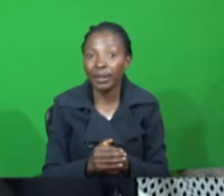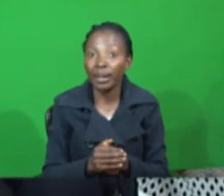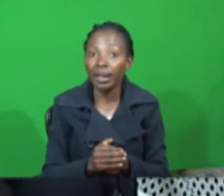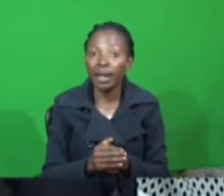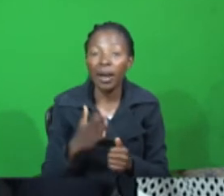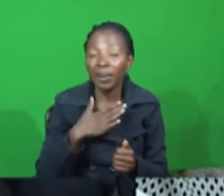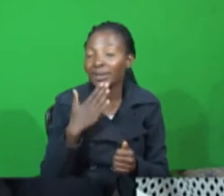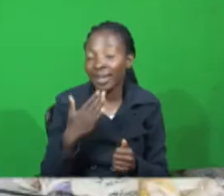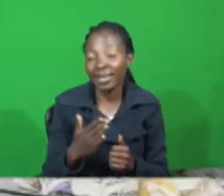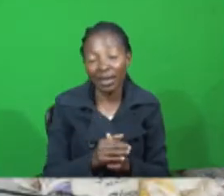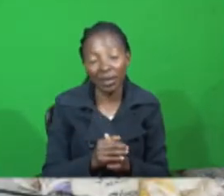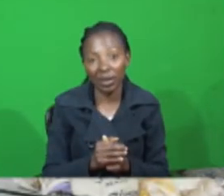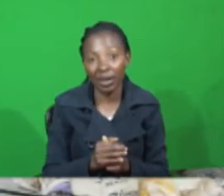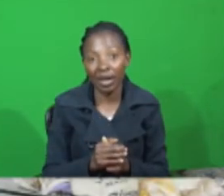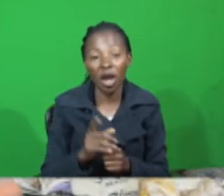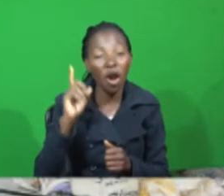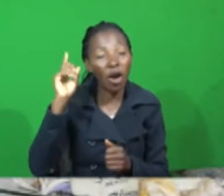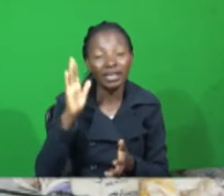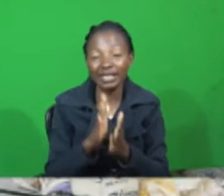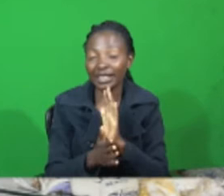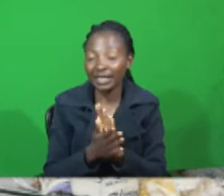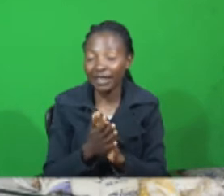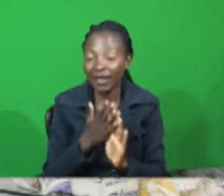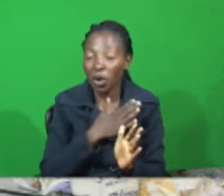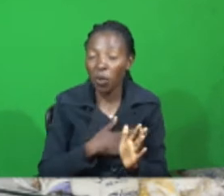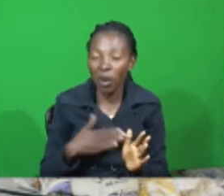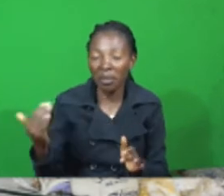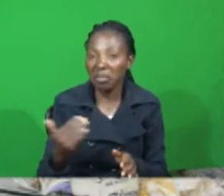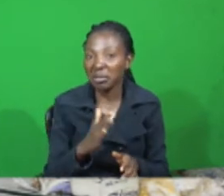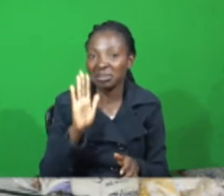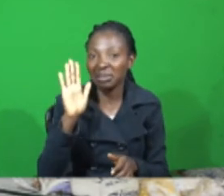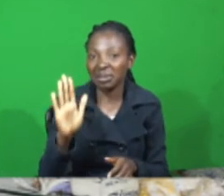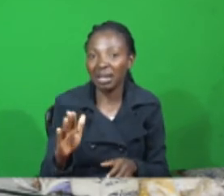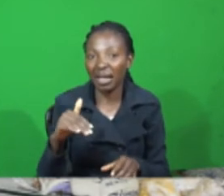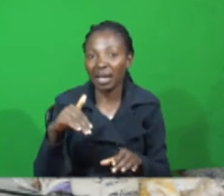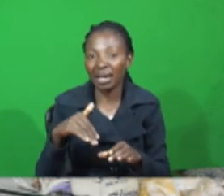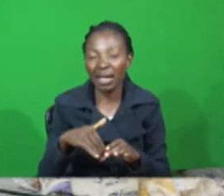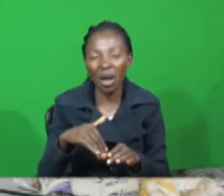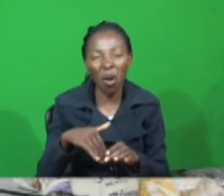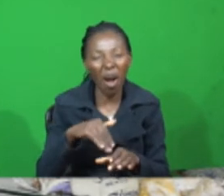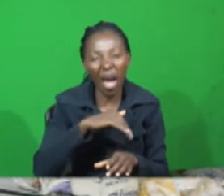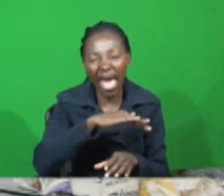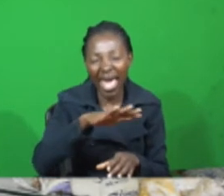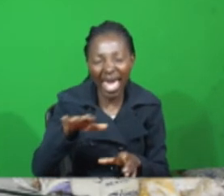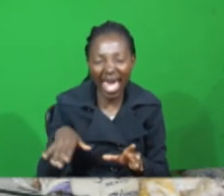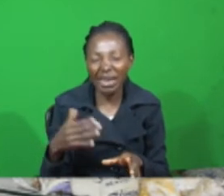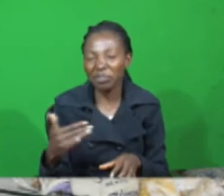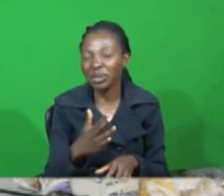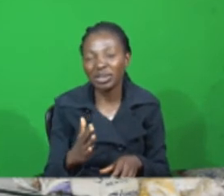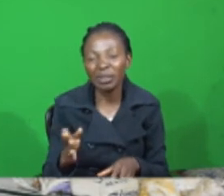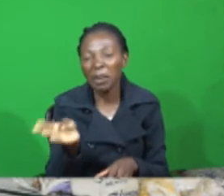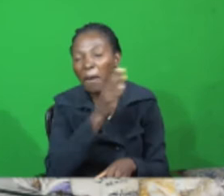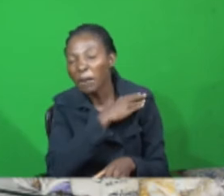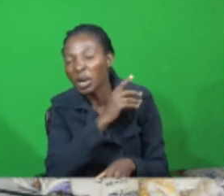vateereri toda kutenda mwari haatarisire kuti upombwe uwanikwe pamhando dzakadaro idzodzo angave